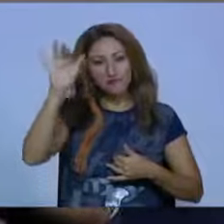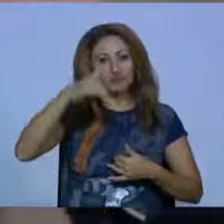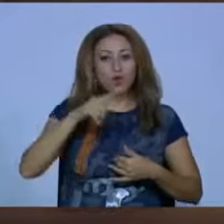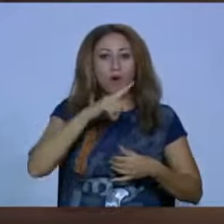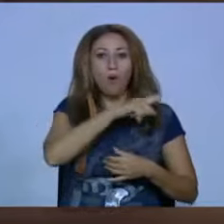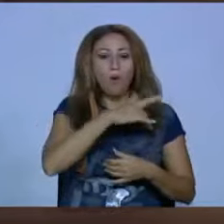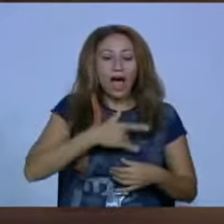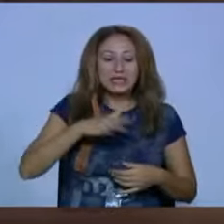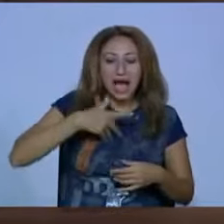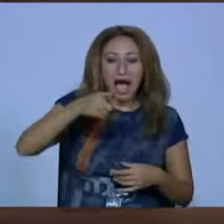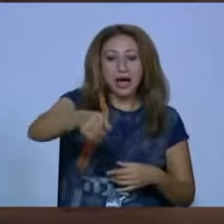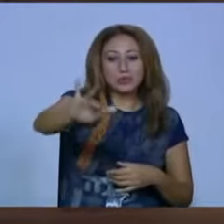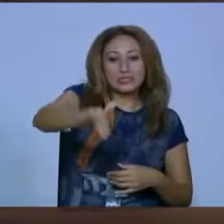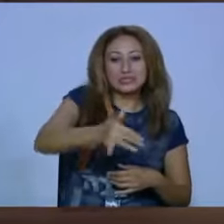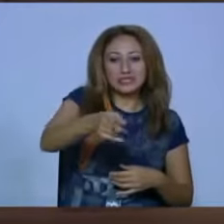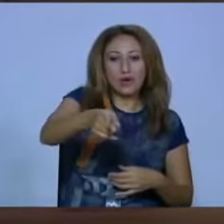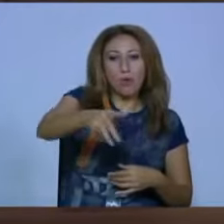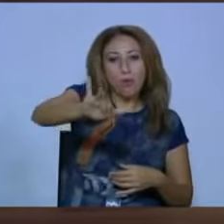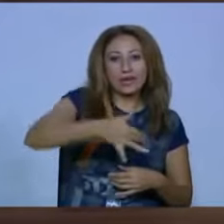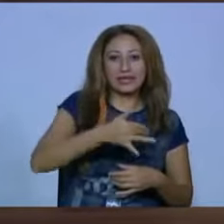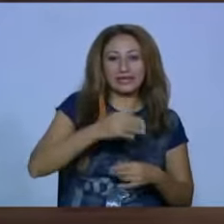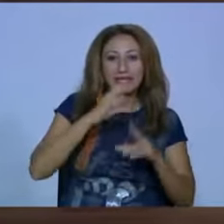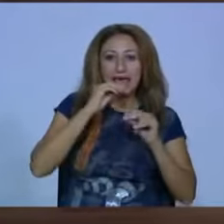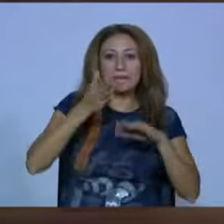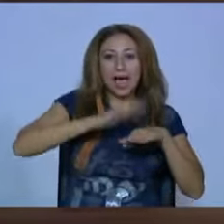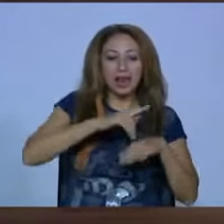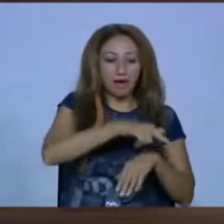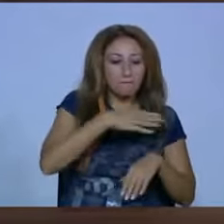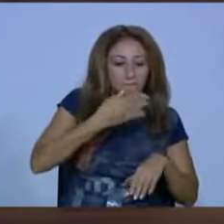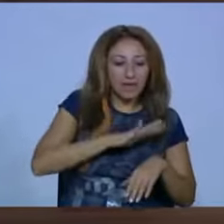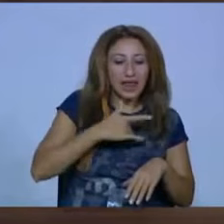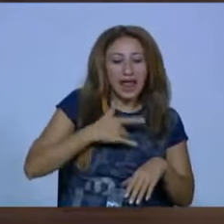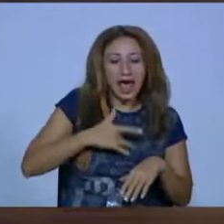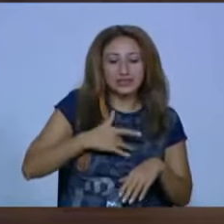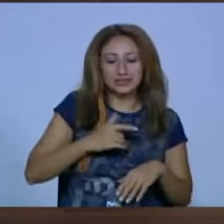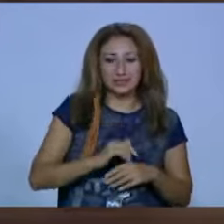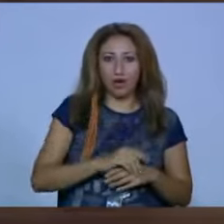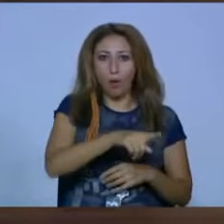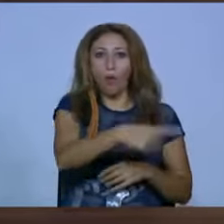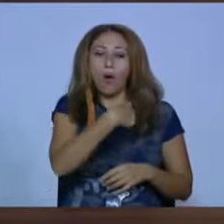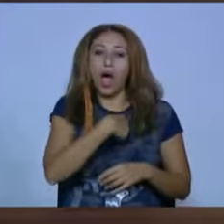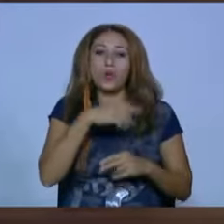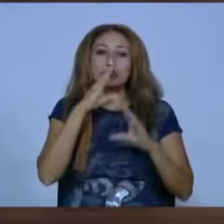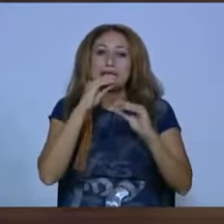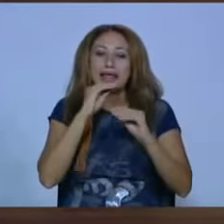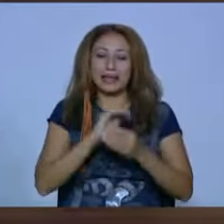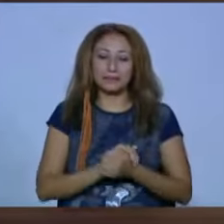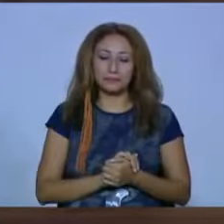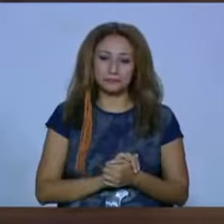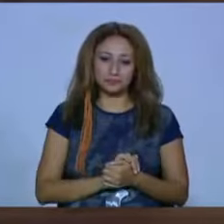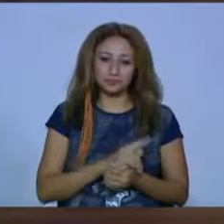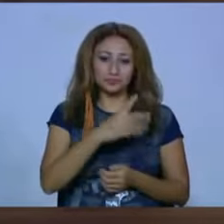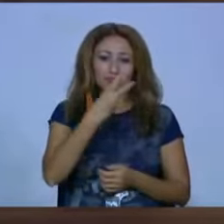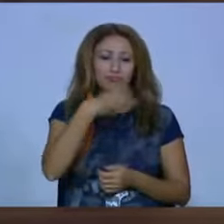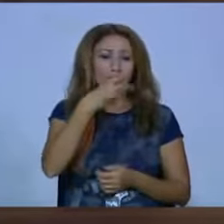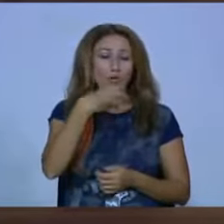علاء اللي يتكلم اشرف يتكلم لو هو انا احساسي بعلاء كده احساسي بكم الطيبه والروحانيه اللي